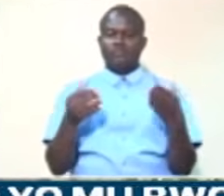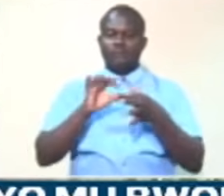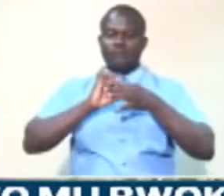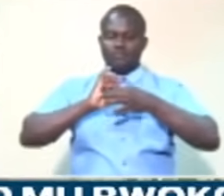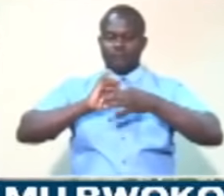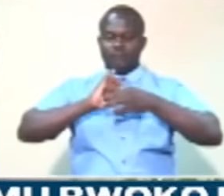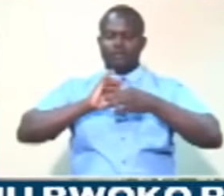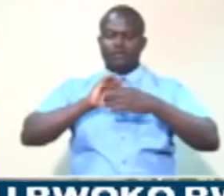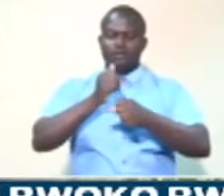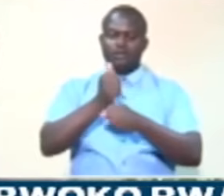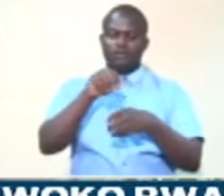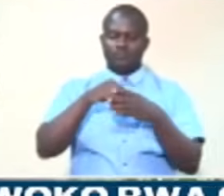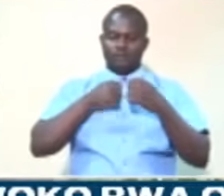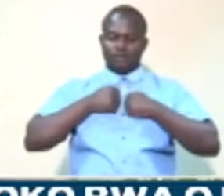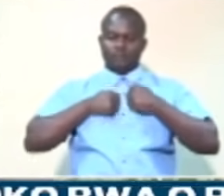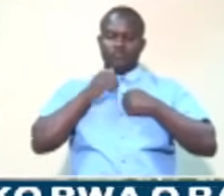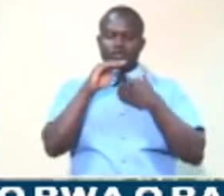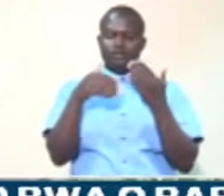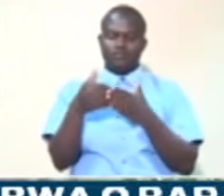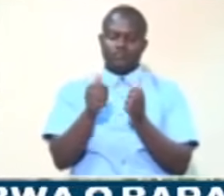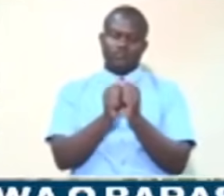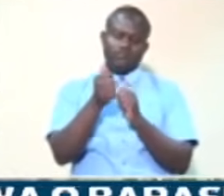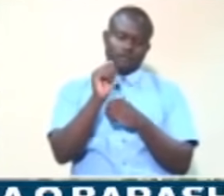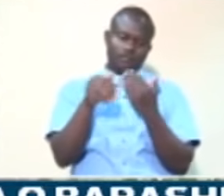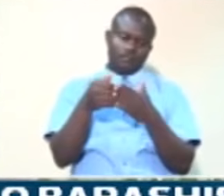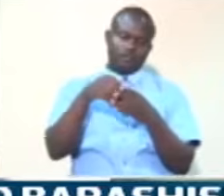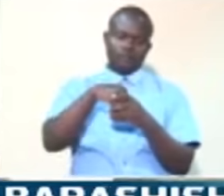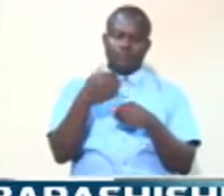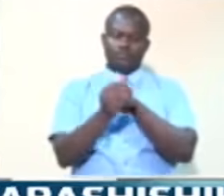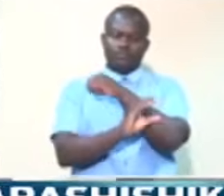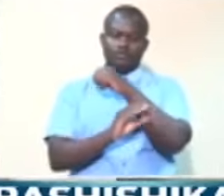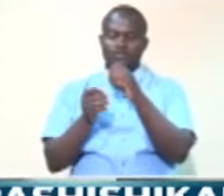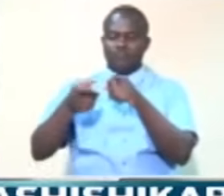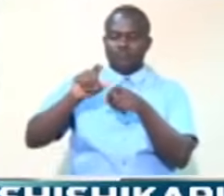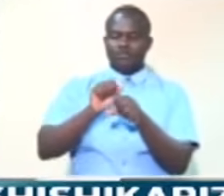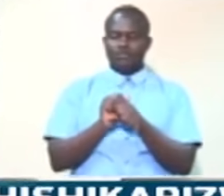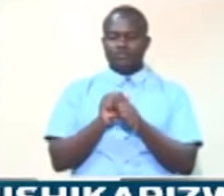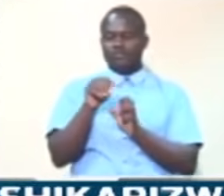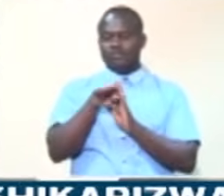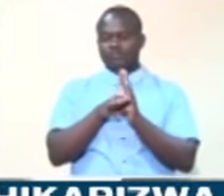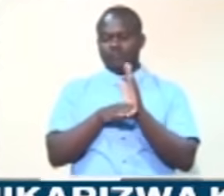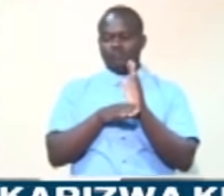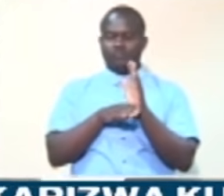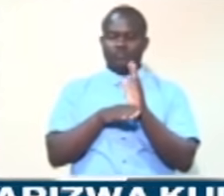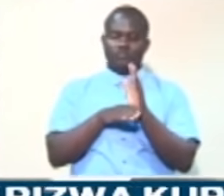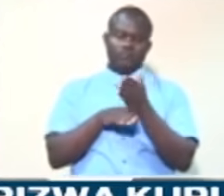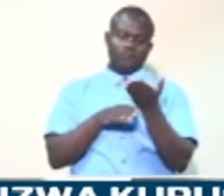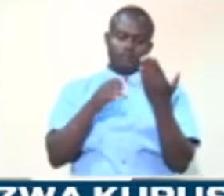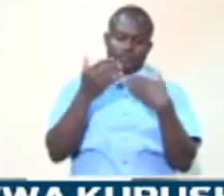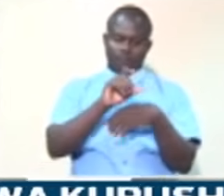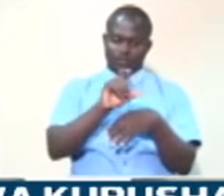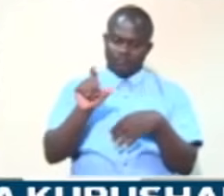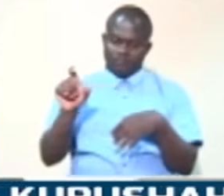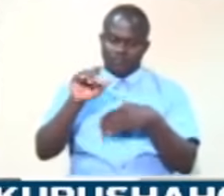ubufatanye bw'abikorera mu Rwanda ndetse n'abo bari hanze buriyongera. Iyi gahunda izwi nka farm trip izamara